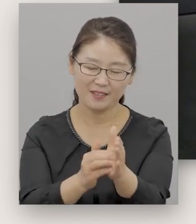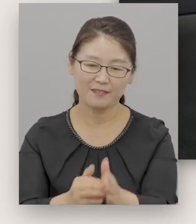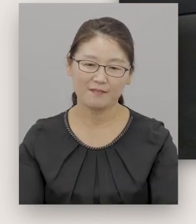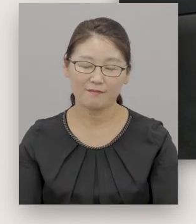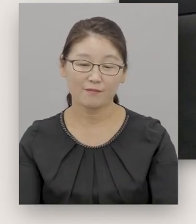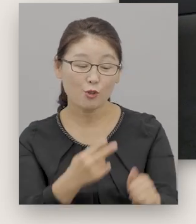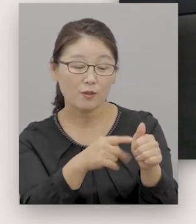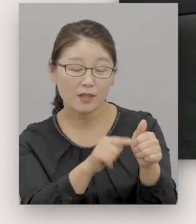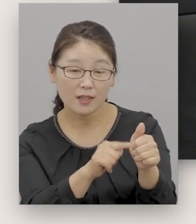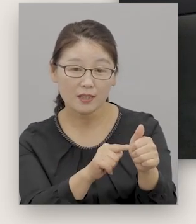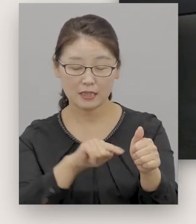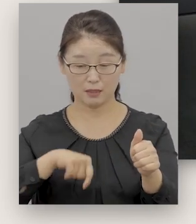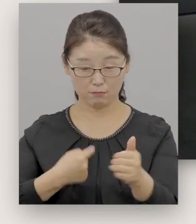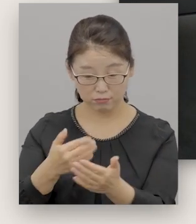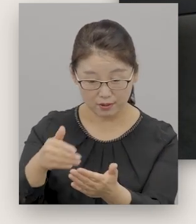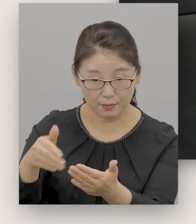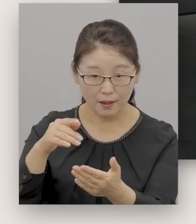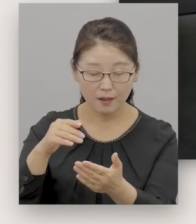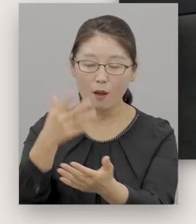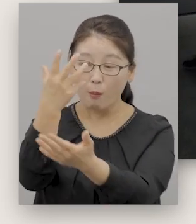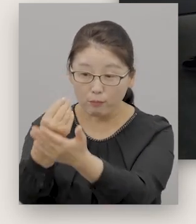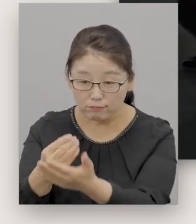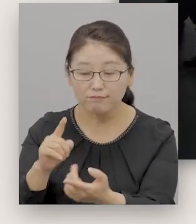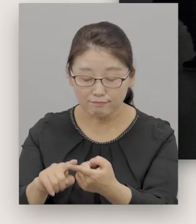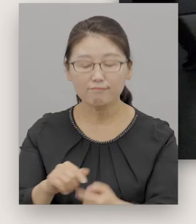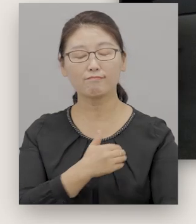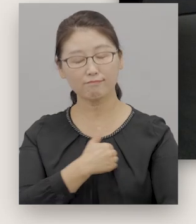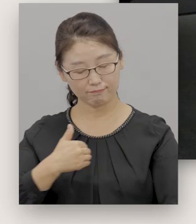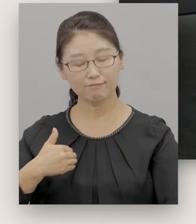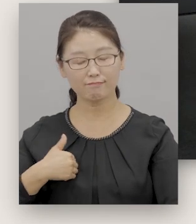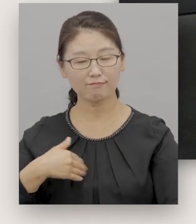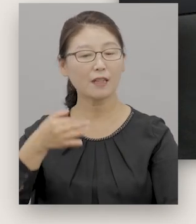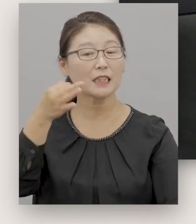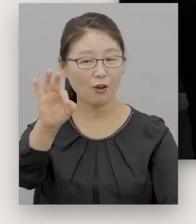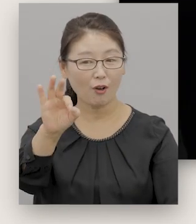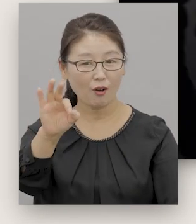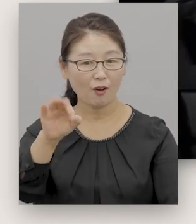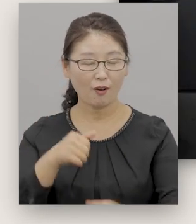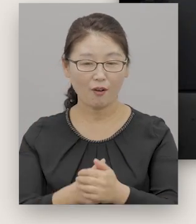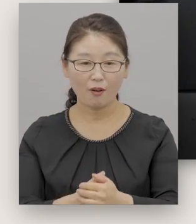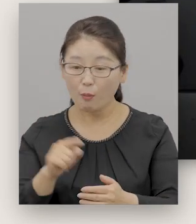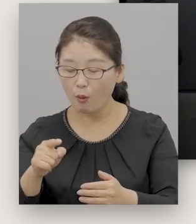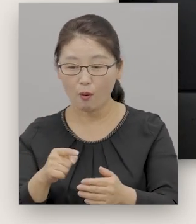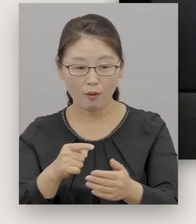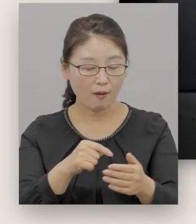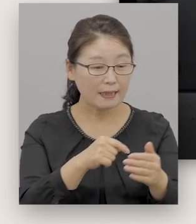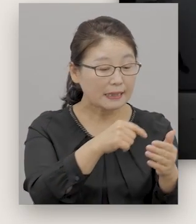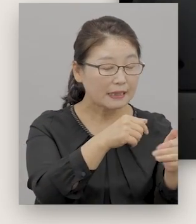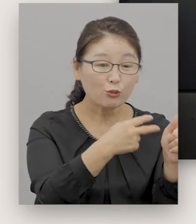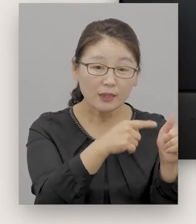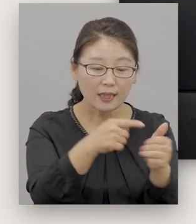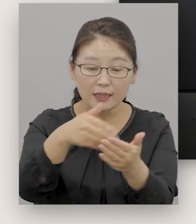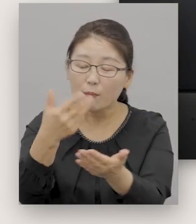만들어졌습니다. 듀샹은 이런 복제품이 만들어지는 데 있어서 굉장히 너그러웠다고 해요. 그런 니즈에 있어서